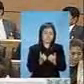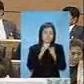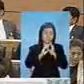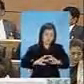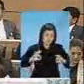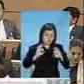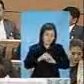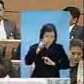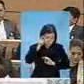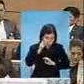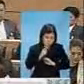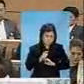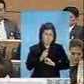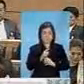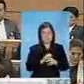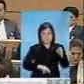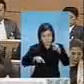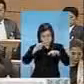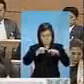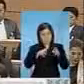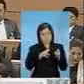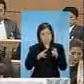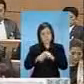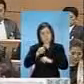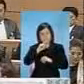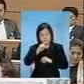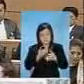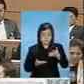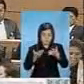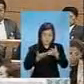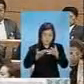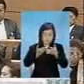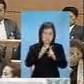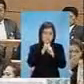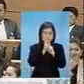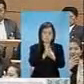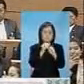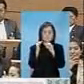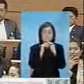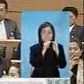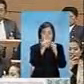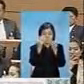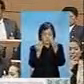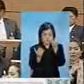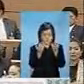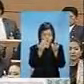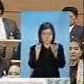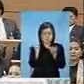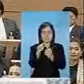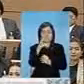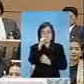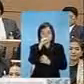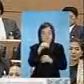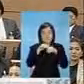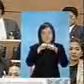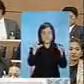คือต้องรักษากระบวนการครับไม่กี่วันก่อนบุคคลสำคัญในตุลาการศาลรัฐธรรมนูญออกมาพูดสังคมเข้า